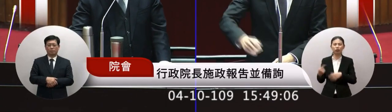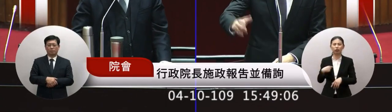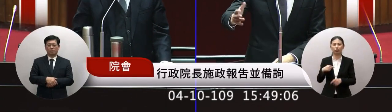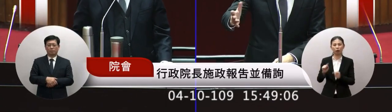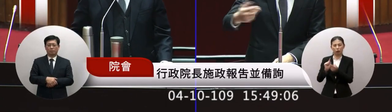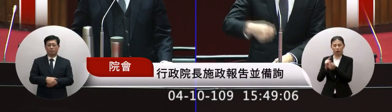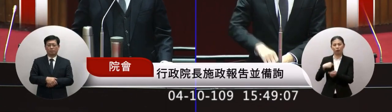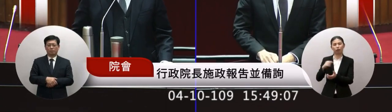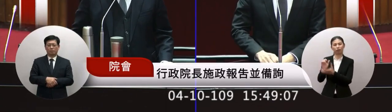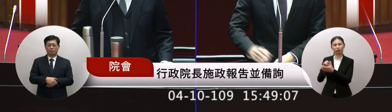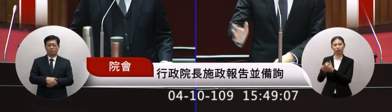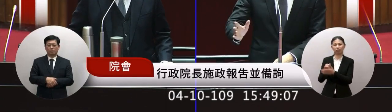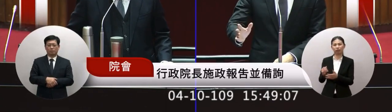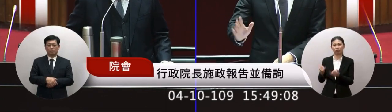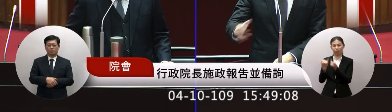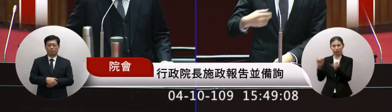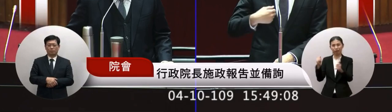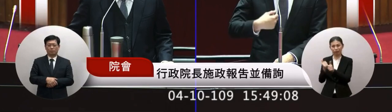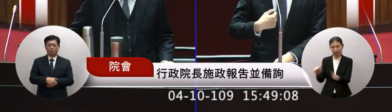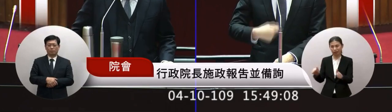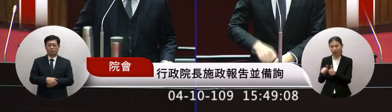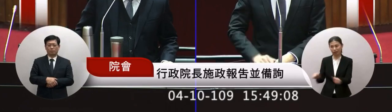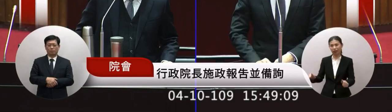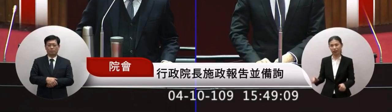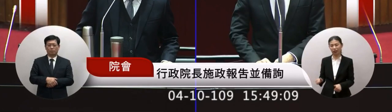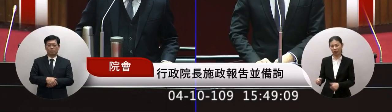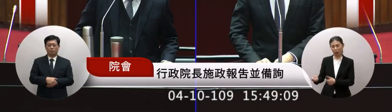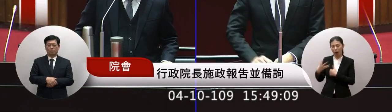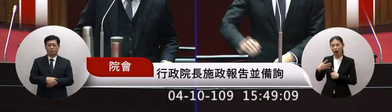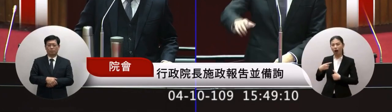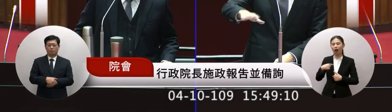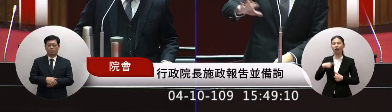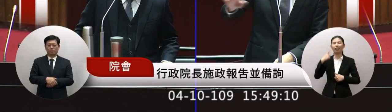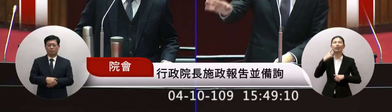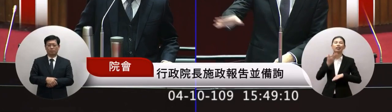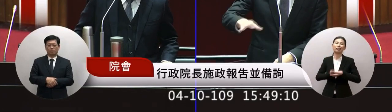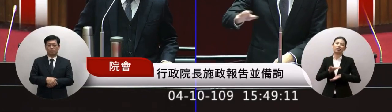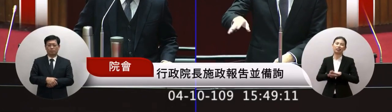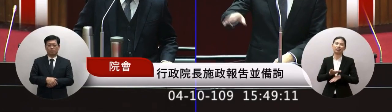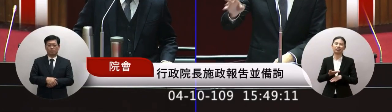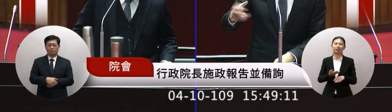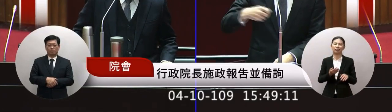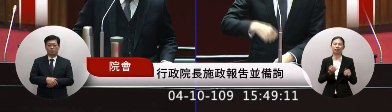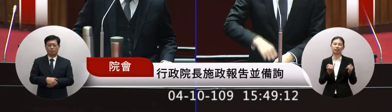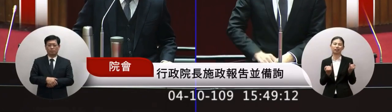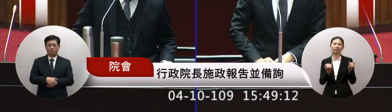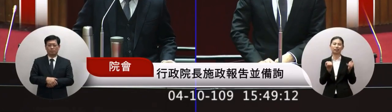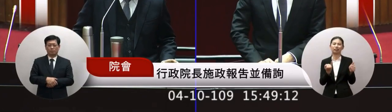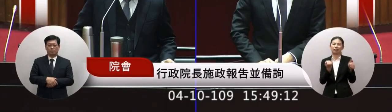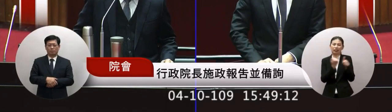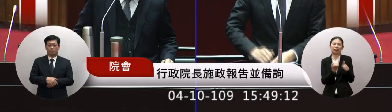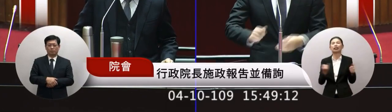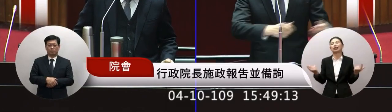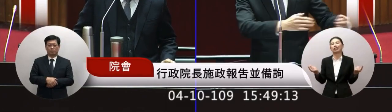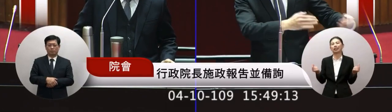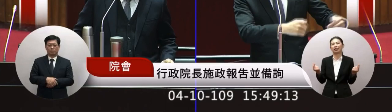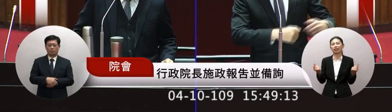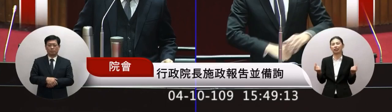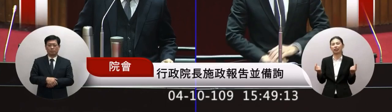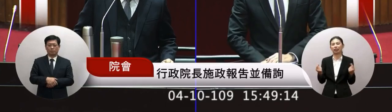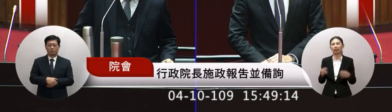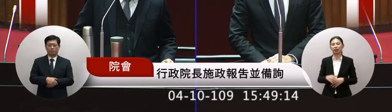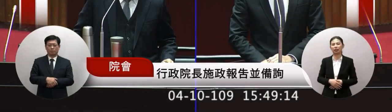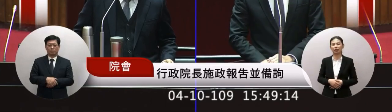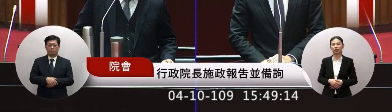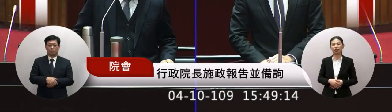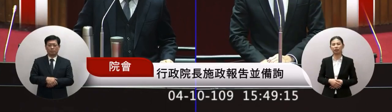友吼，伊去离婚的，我讲你安尼讲，我顶多是较放心的，因为这个讲离婚率，异性的家庭的离婚率，佮即马是比